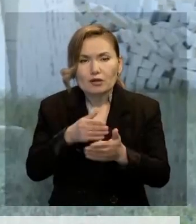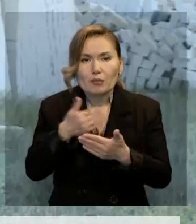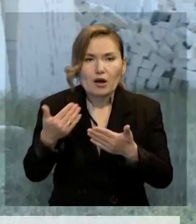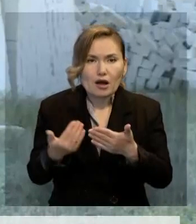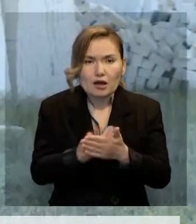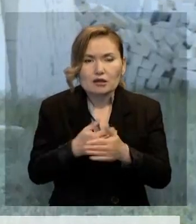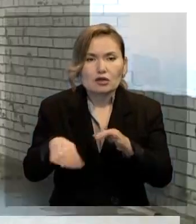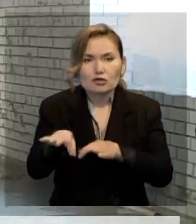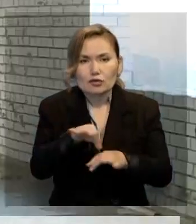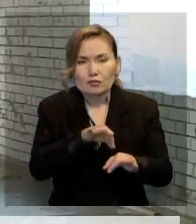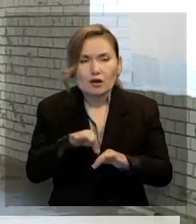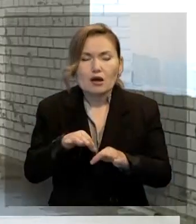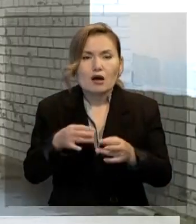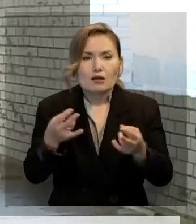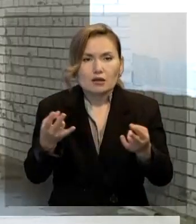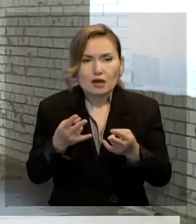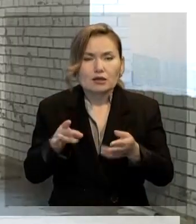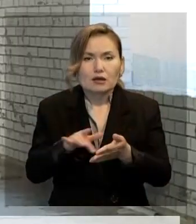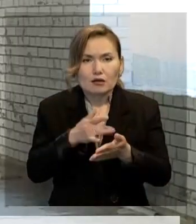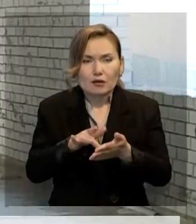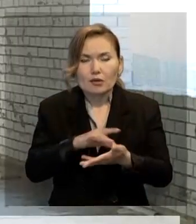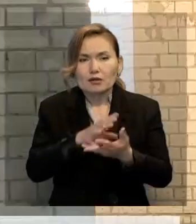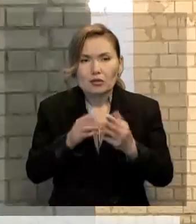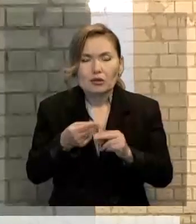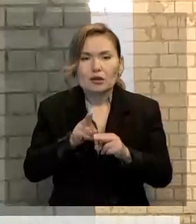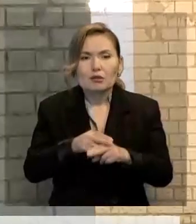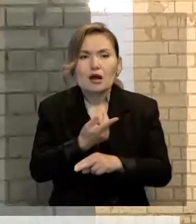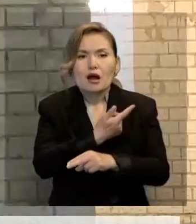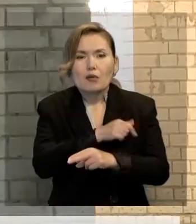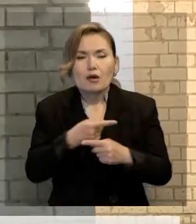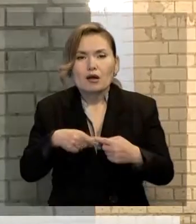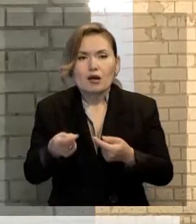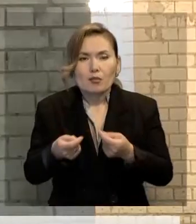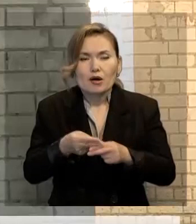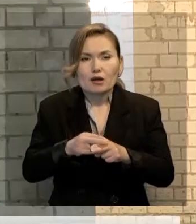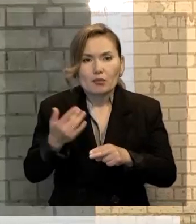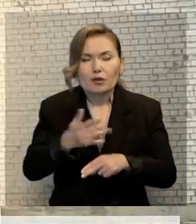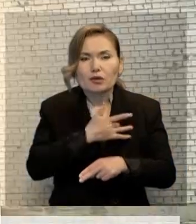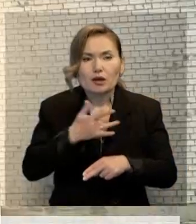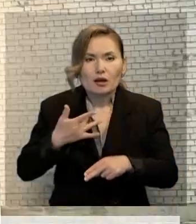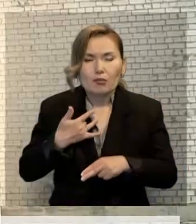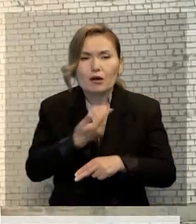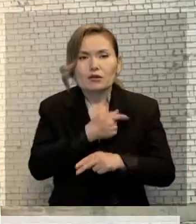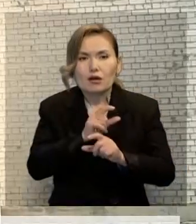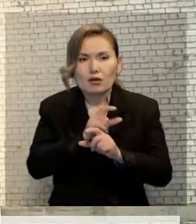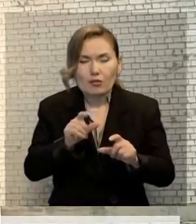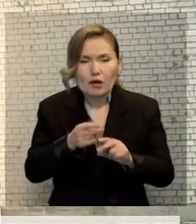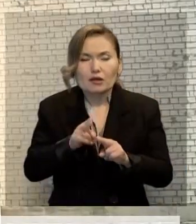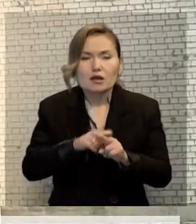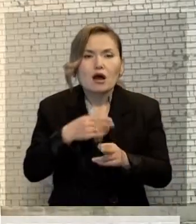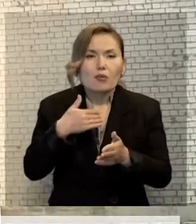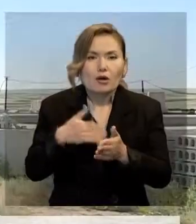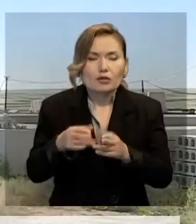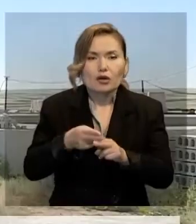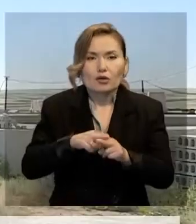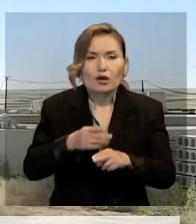қайтадан жасақталуы тиіс. Алайда нысанға тапсырыс берген денсаулық сақтау басқармасы қазір туберкулез диспансерінен бас тартып отыр.